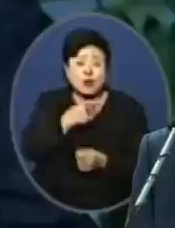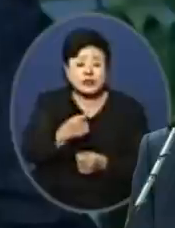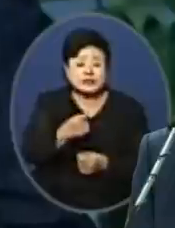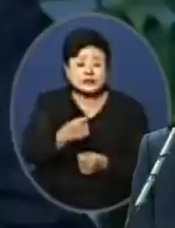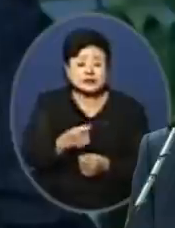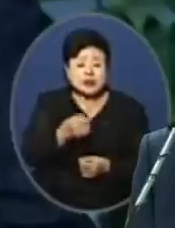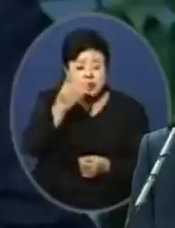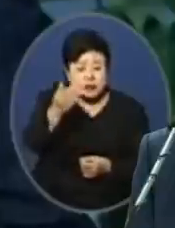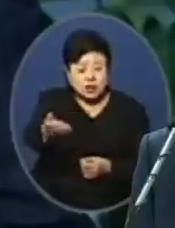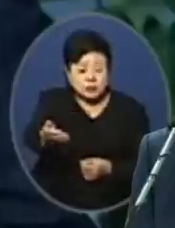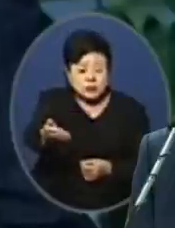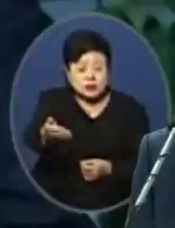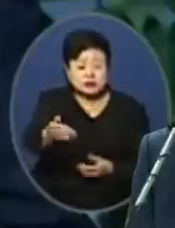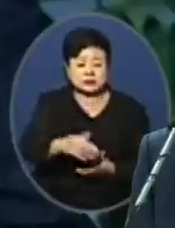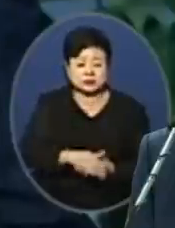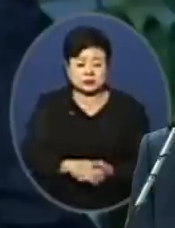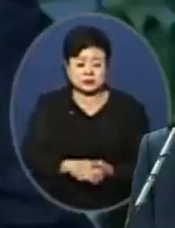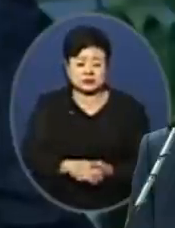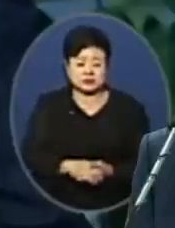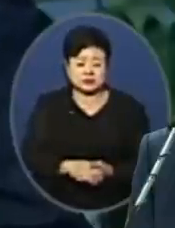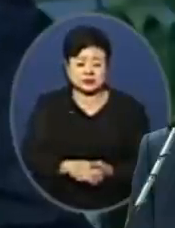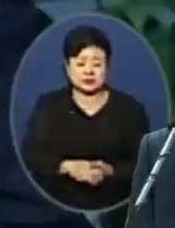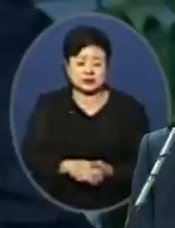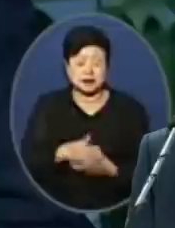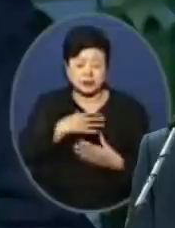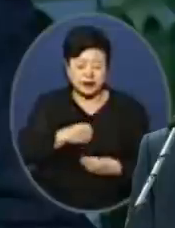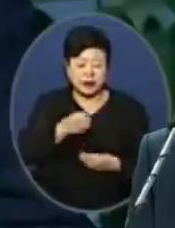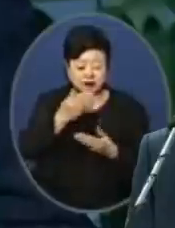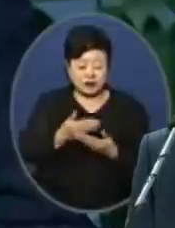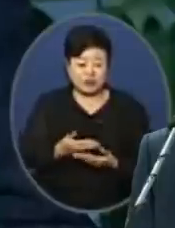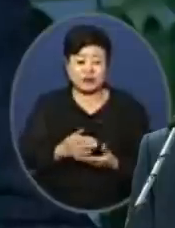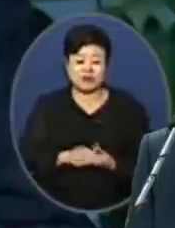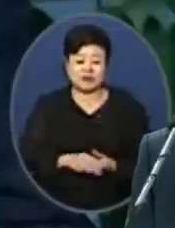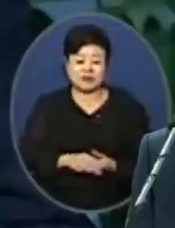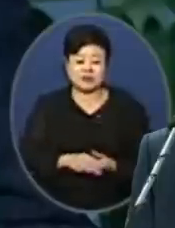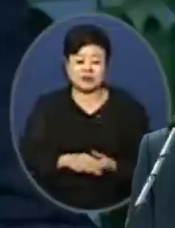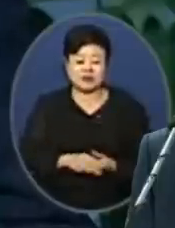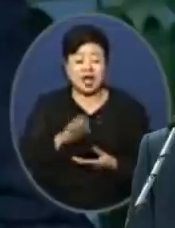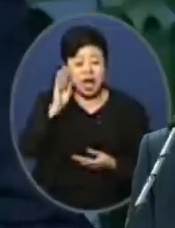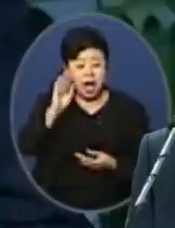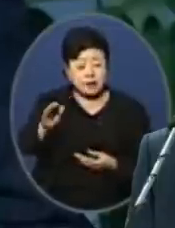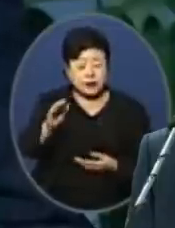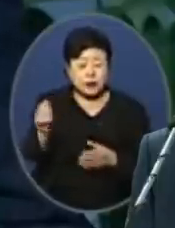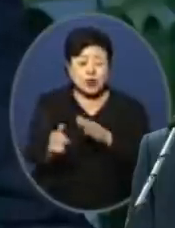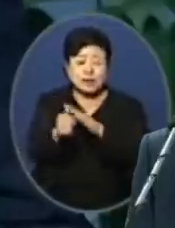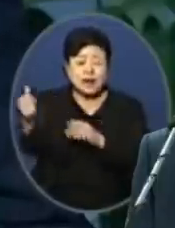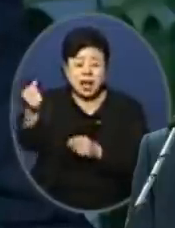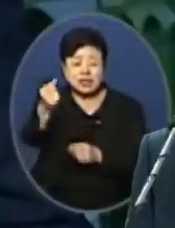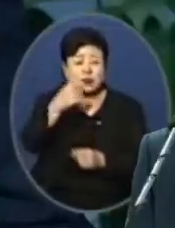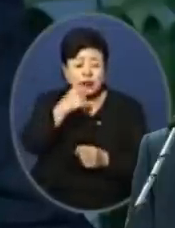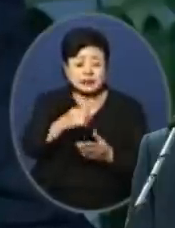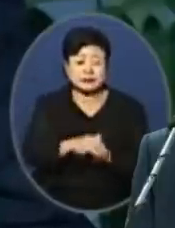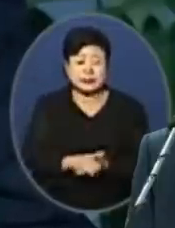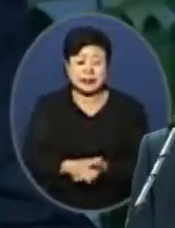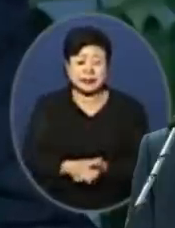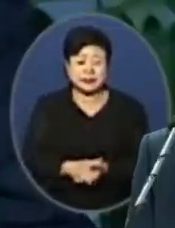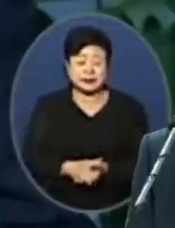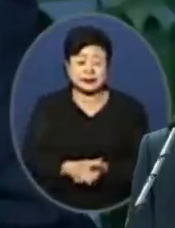것은 여러분이 평안을 얻는 것이고 장래에 희망을 갖기를 원하시는